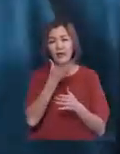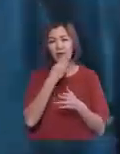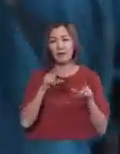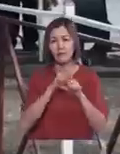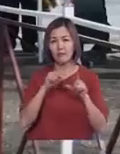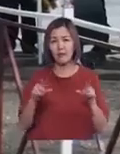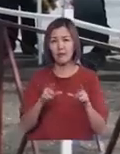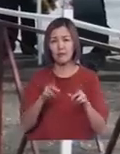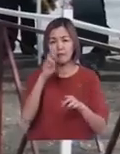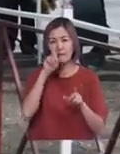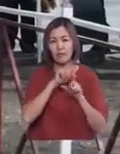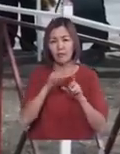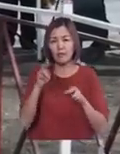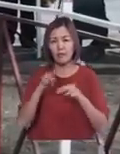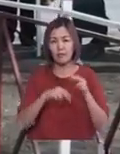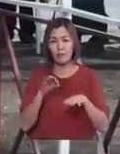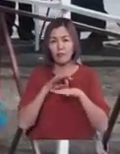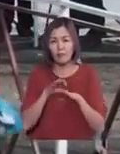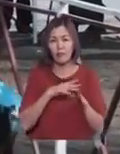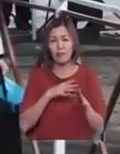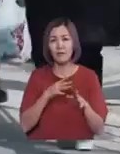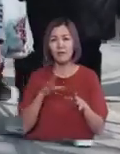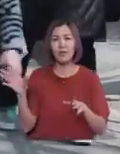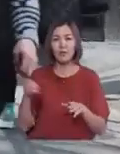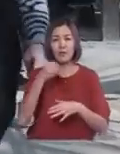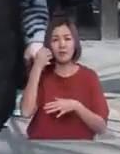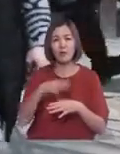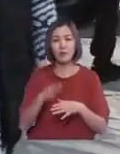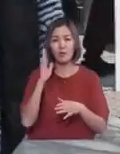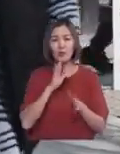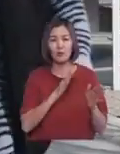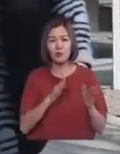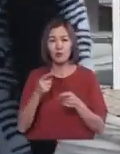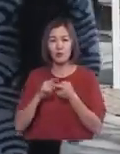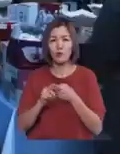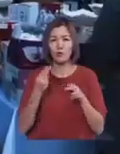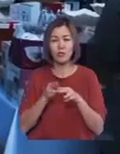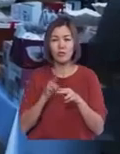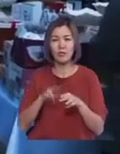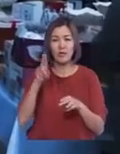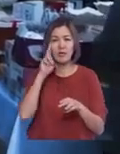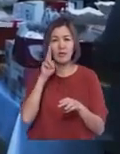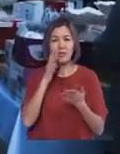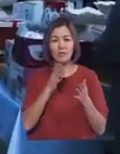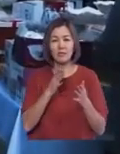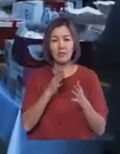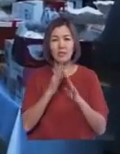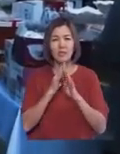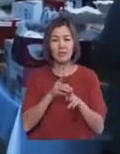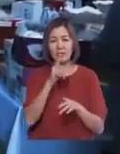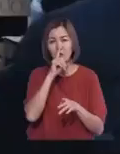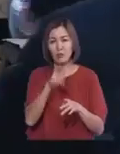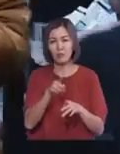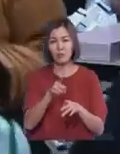мен мемлекеттік мекемелер бой көтеруде. Тиісінше барлығы орталықтағы су жүйесіне қосылған. Сондықтан кәріз жүйесі кезек